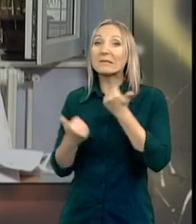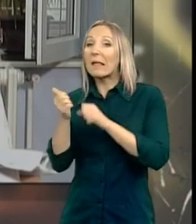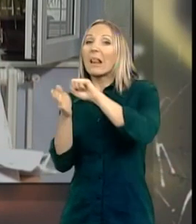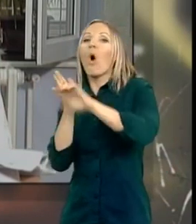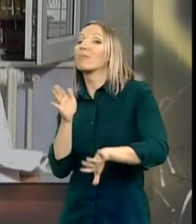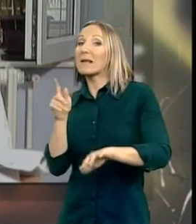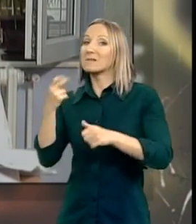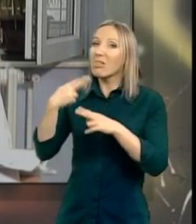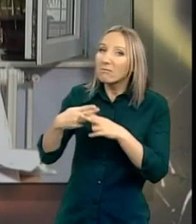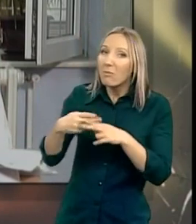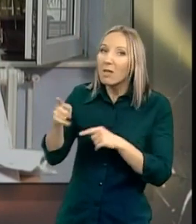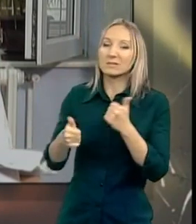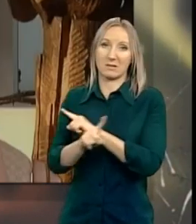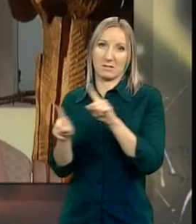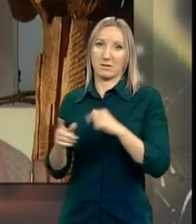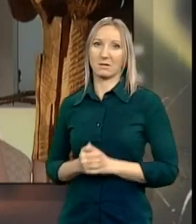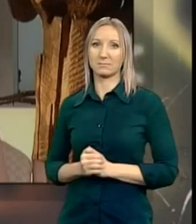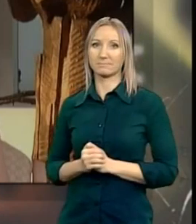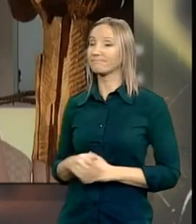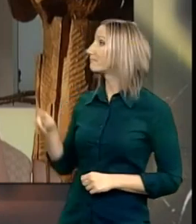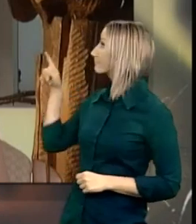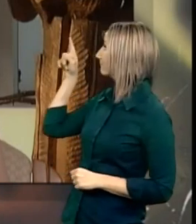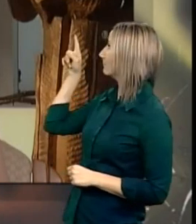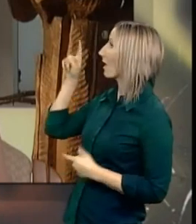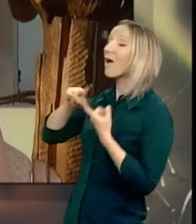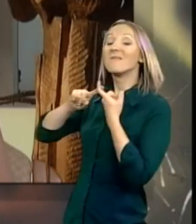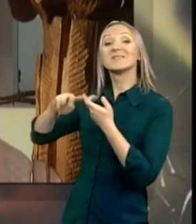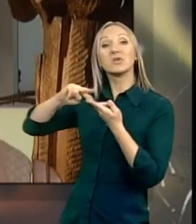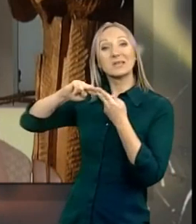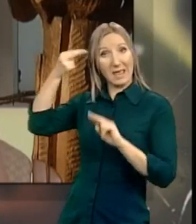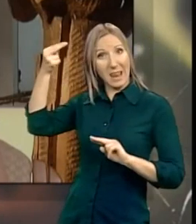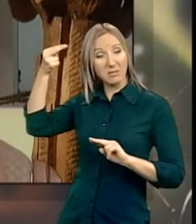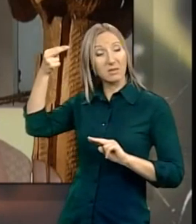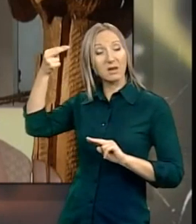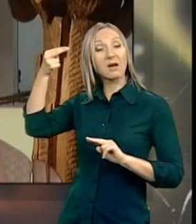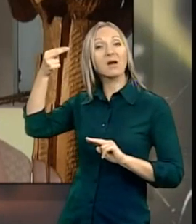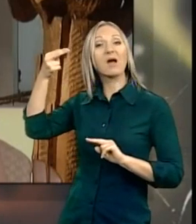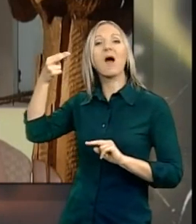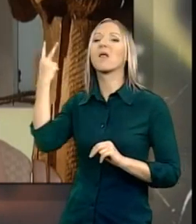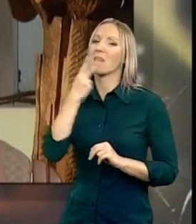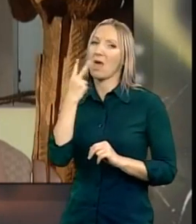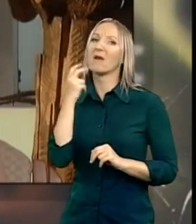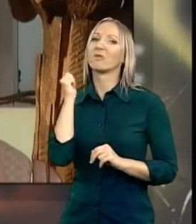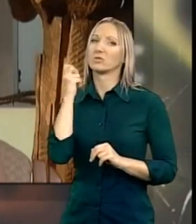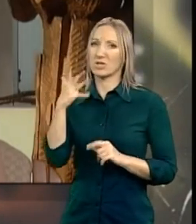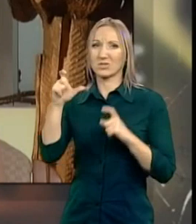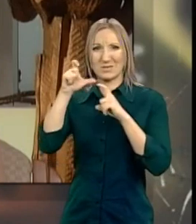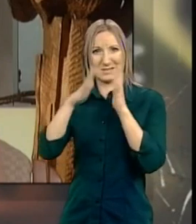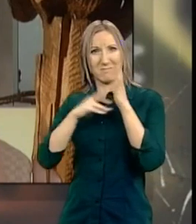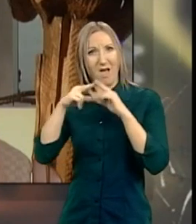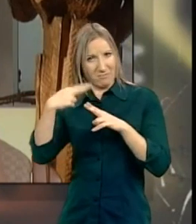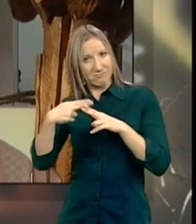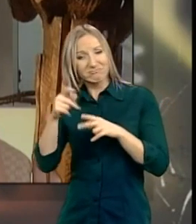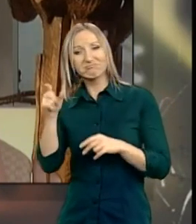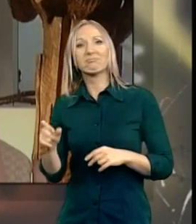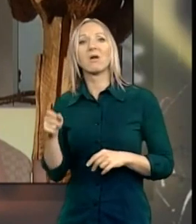ovu dijagnozu. Što se tiče genetike, naravno, vrlo često spinalna mišićna atrofija pre